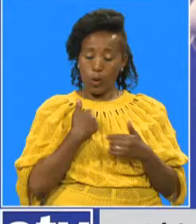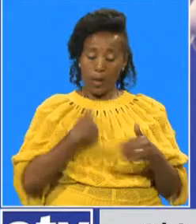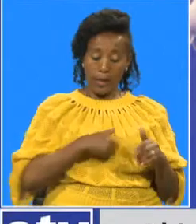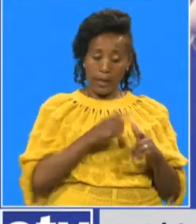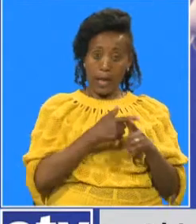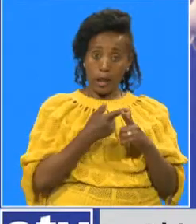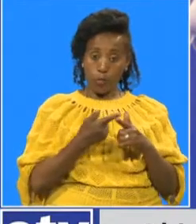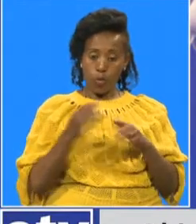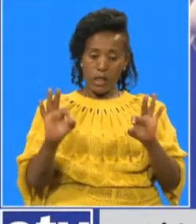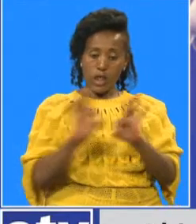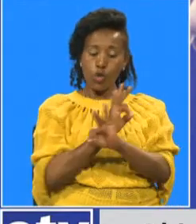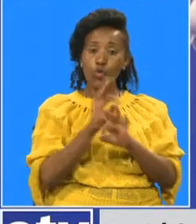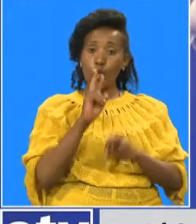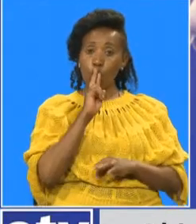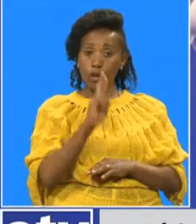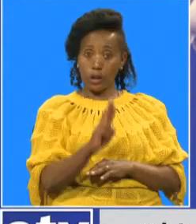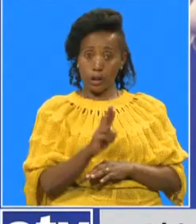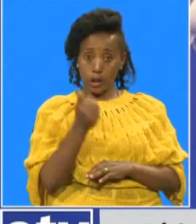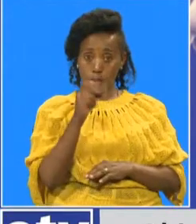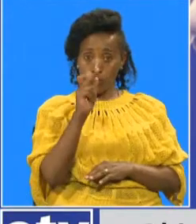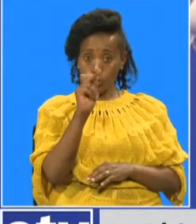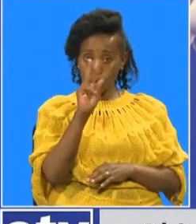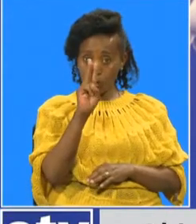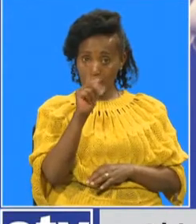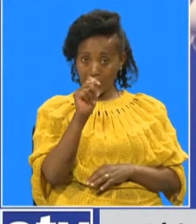ደግሞ ኢንዱስትሪዎችን